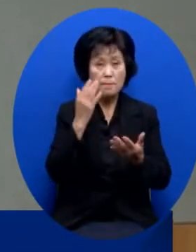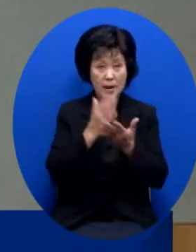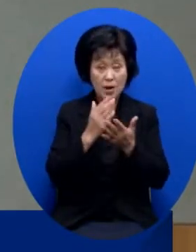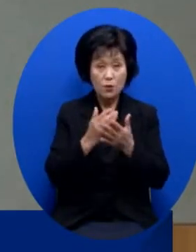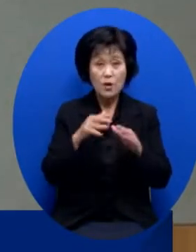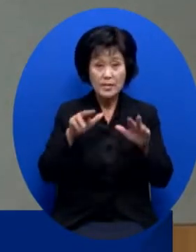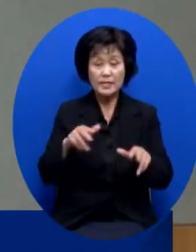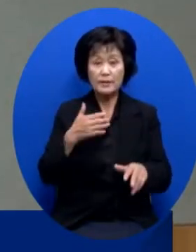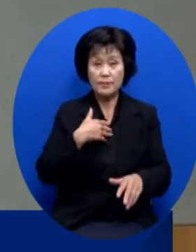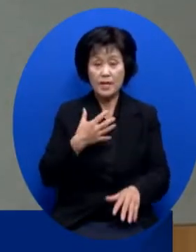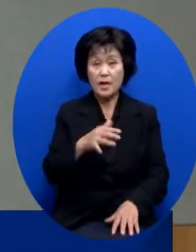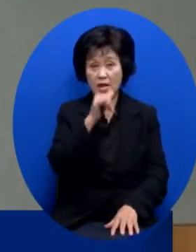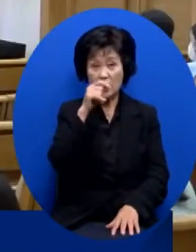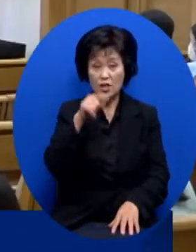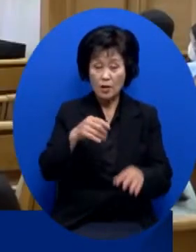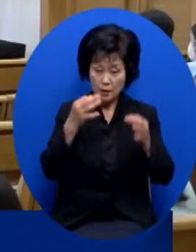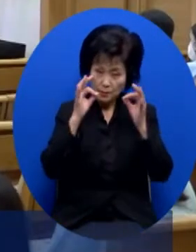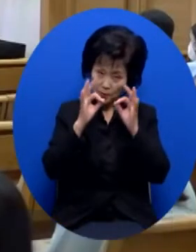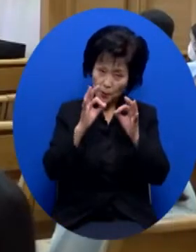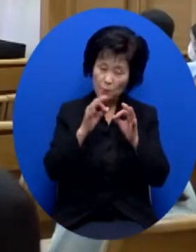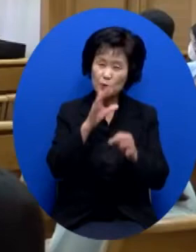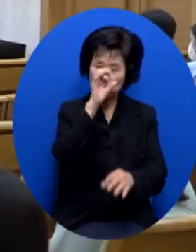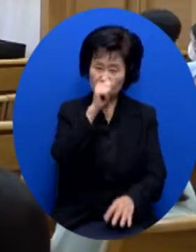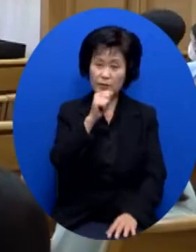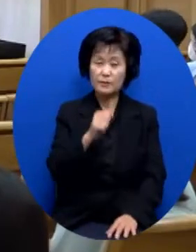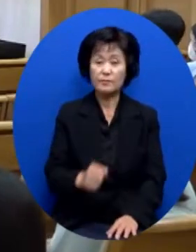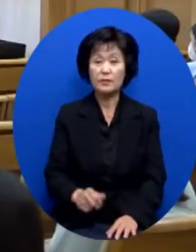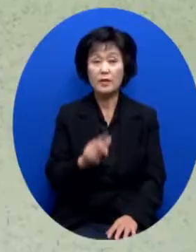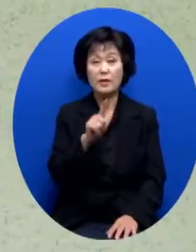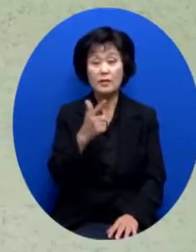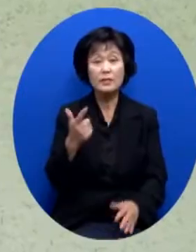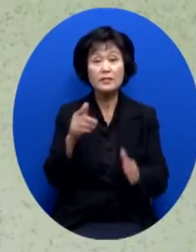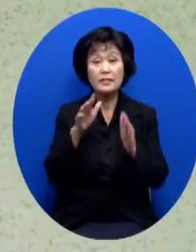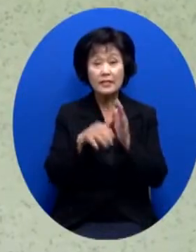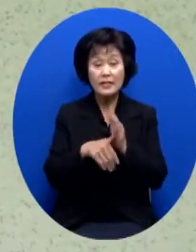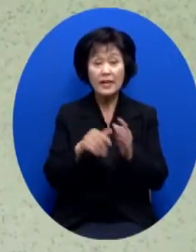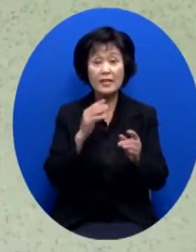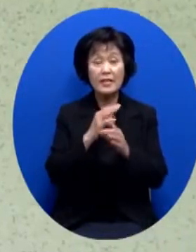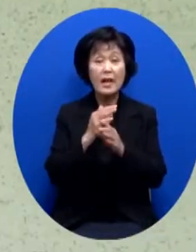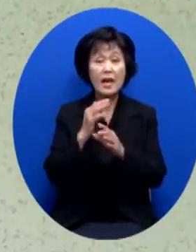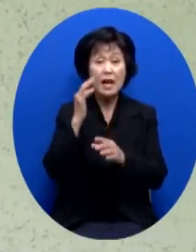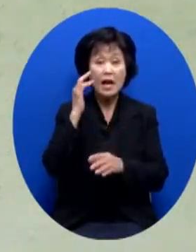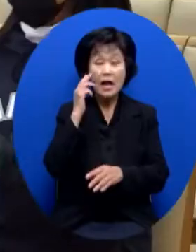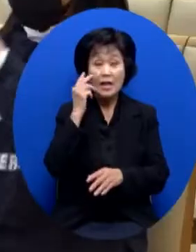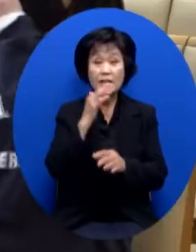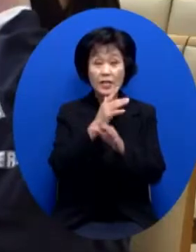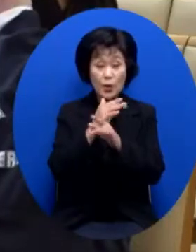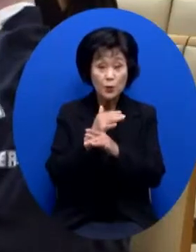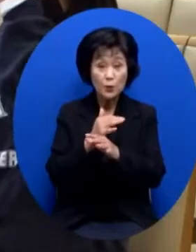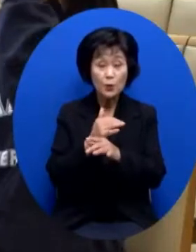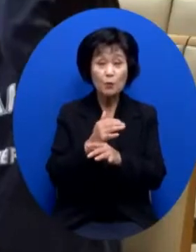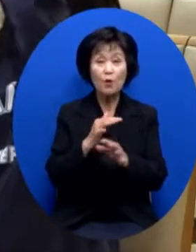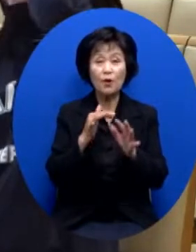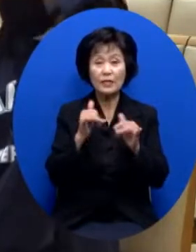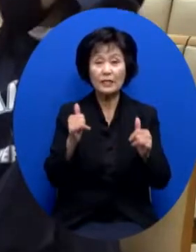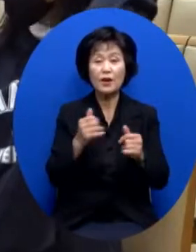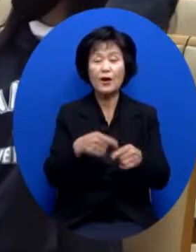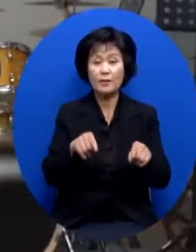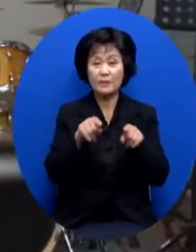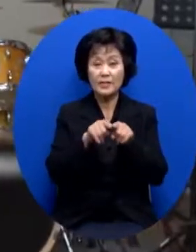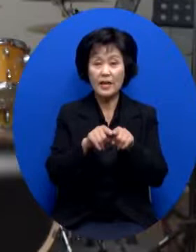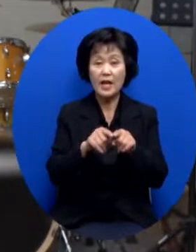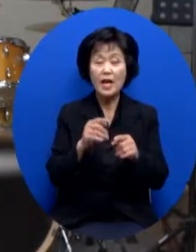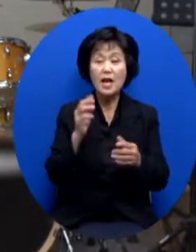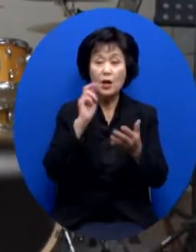것들을 바라보셨으면 좋겠습니다. 이날 저녁에는 김선정 개그우먼의 사회로 달빛 마을, 홍대광, 커피